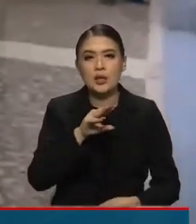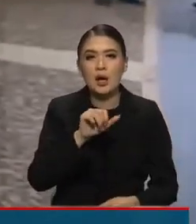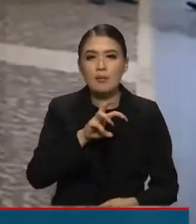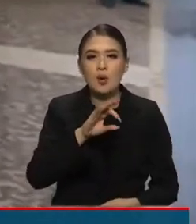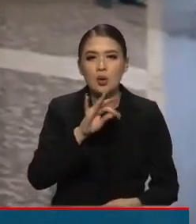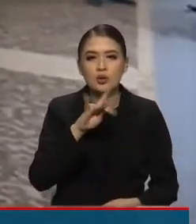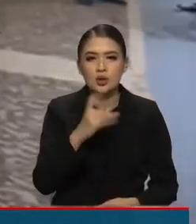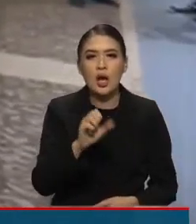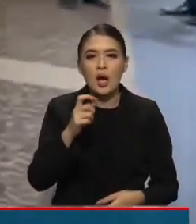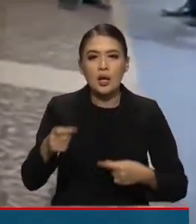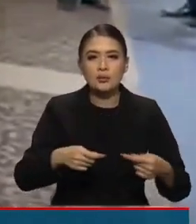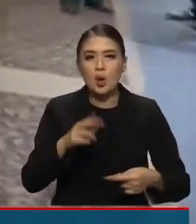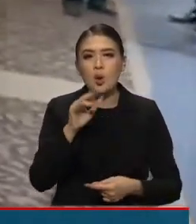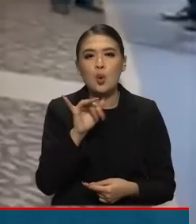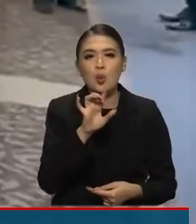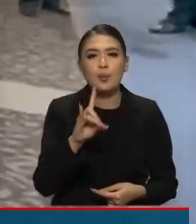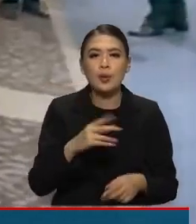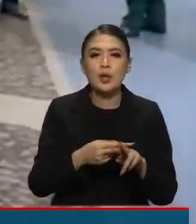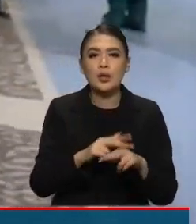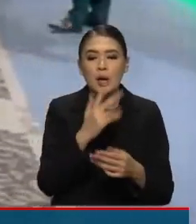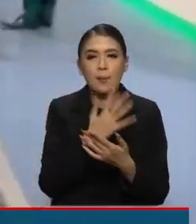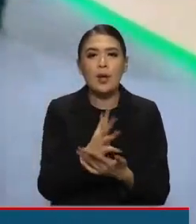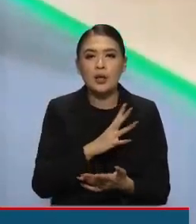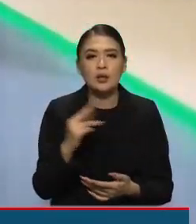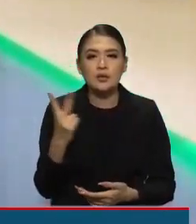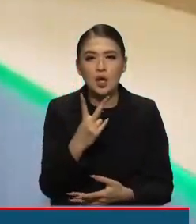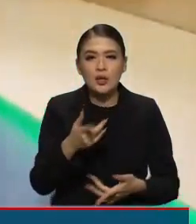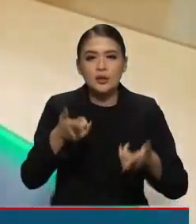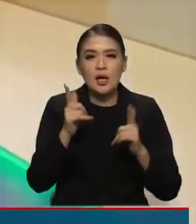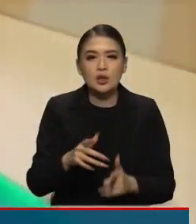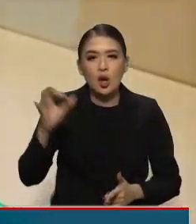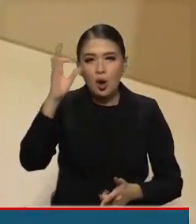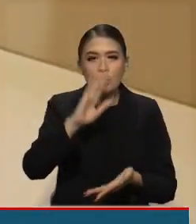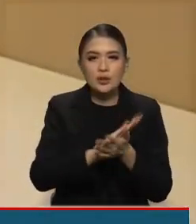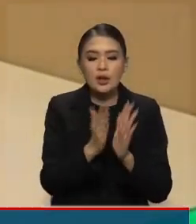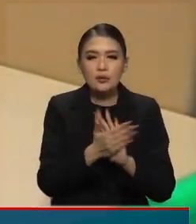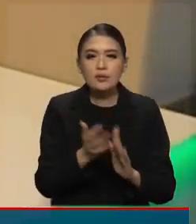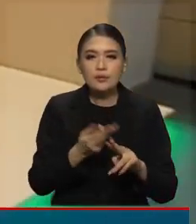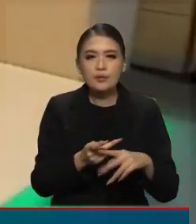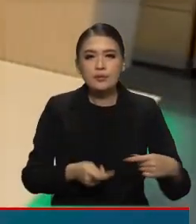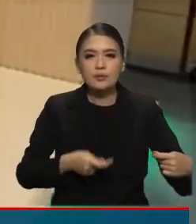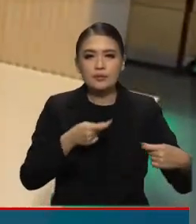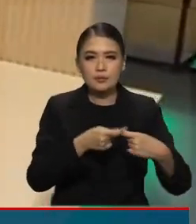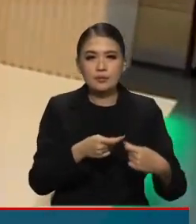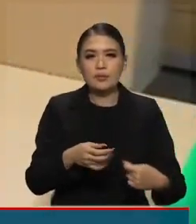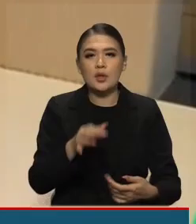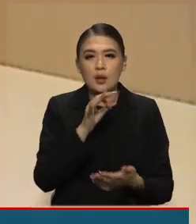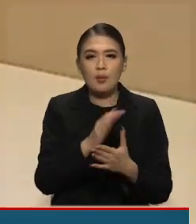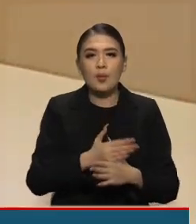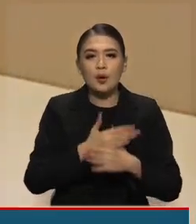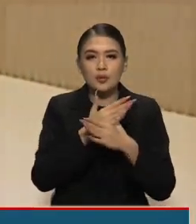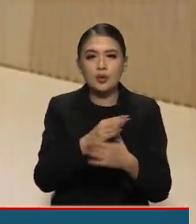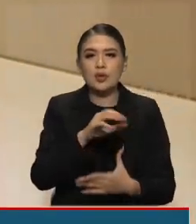таможенной администрации Кубы, в ходе которой стороны обсудили соглашение о сотрудничестве и взаимном административной помощи